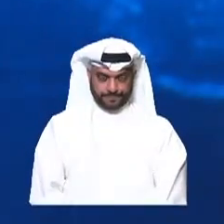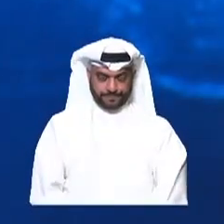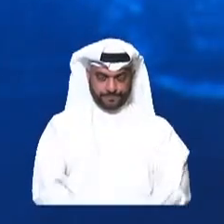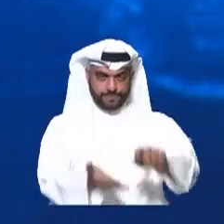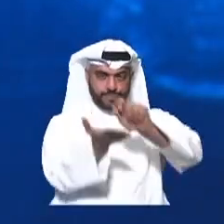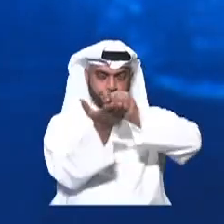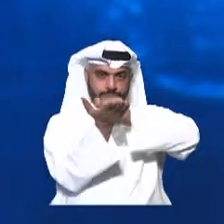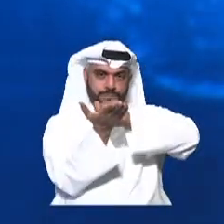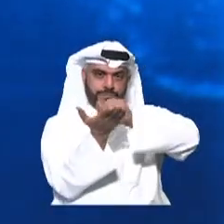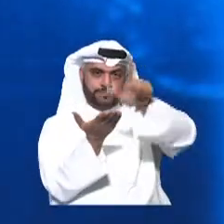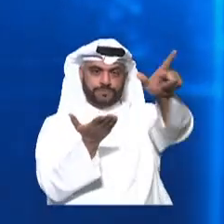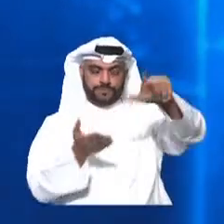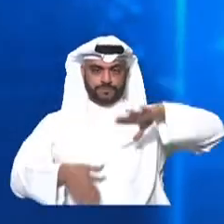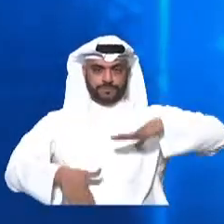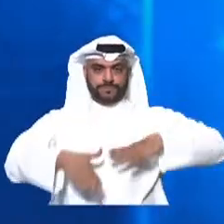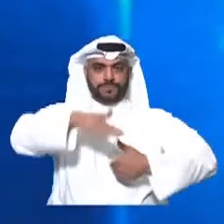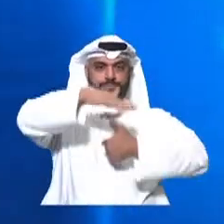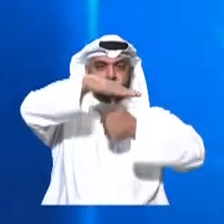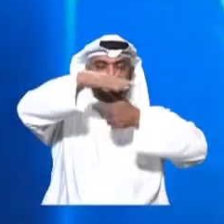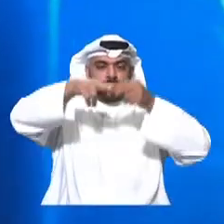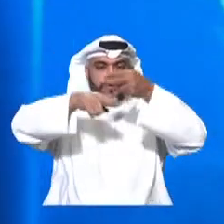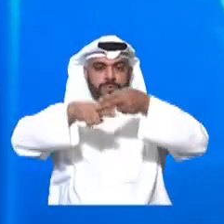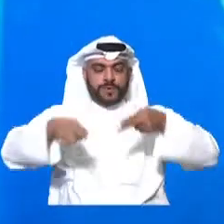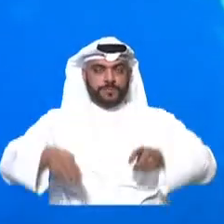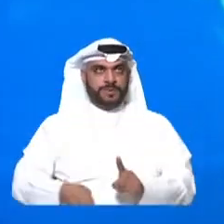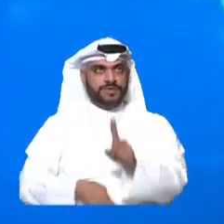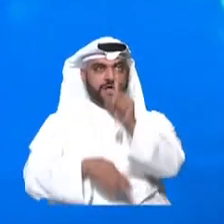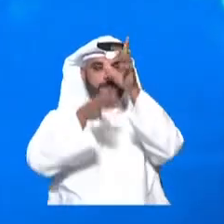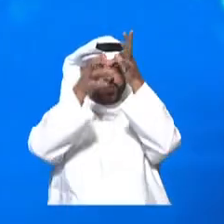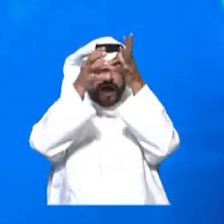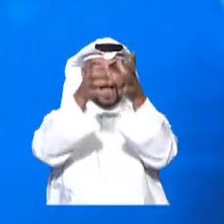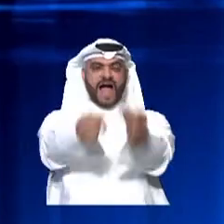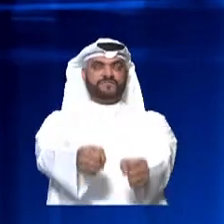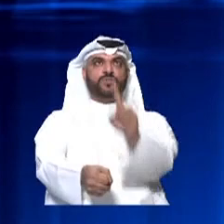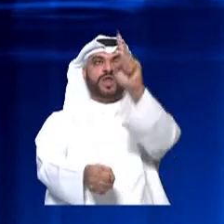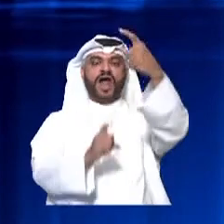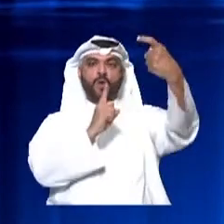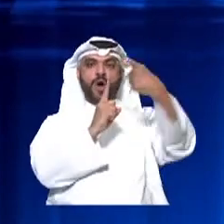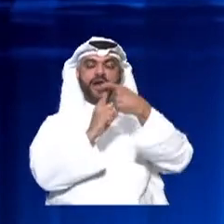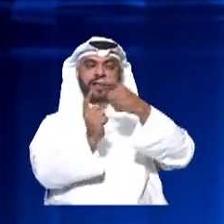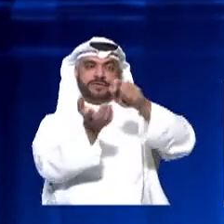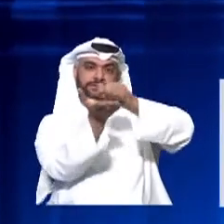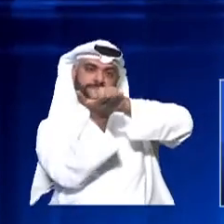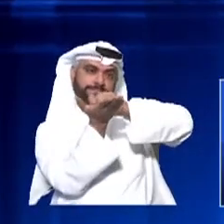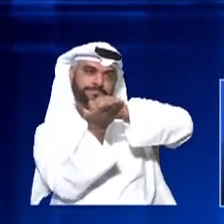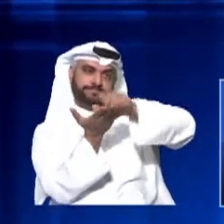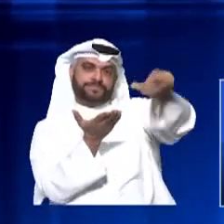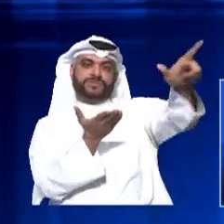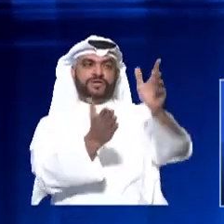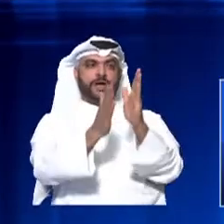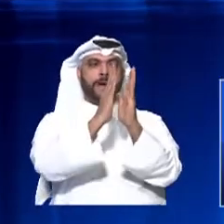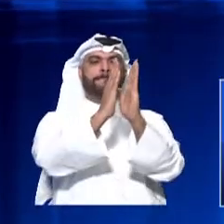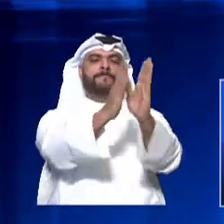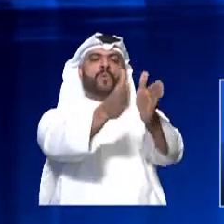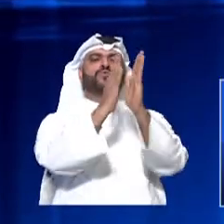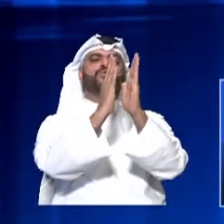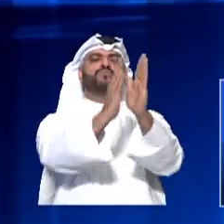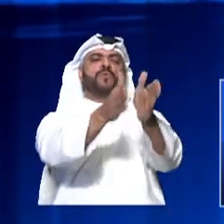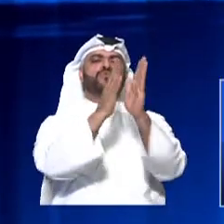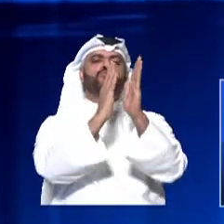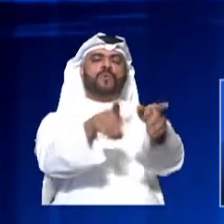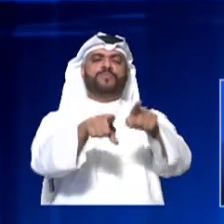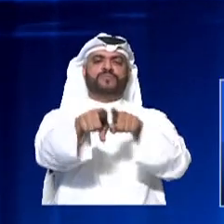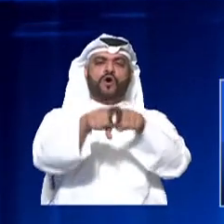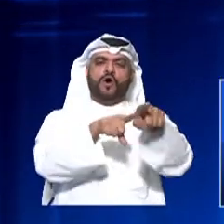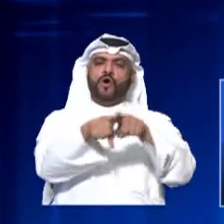بعث حضرة صاحب السمو أمير بلاد الشيخ نواف الأحمد الجابر الصباح حفظه الله ورعاه ببرقية تهنئة إلى أخيه